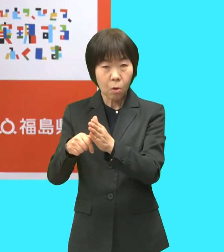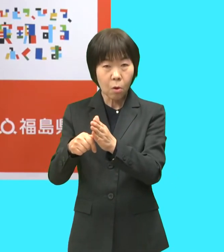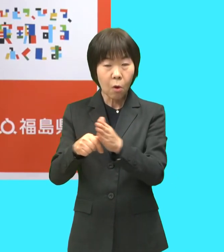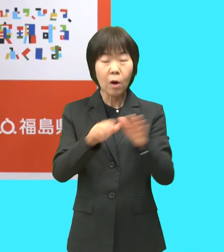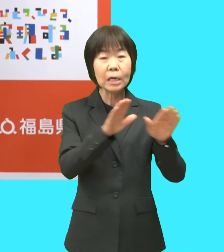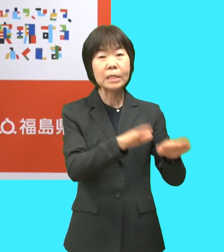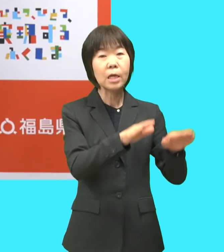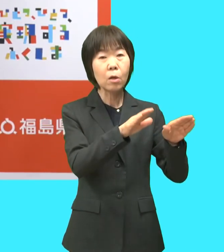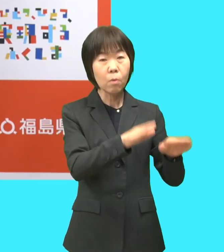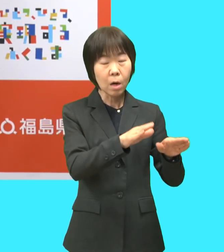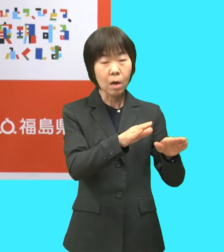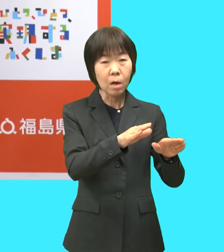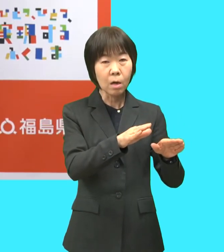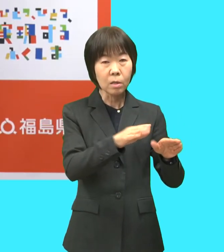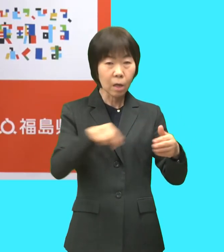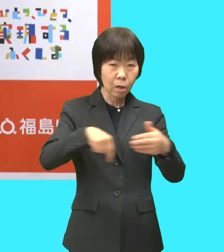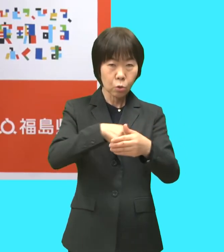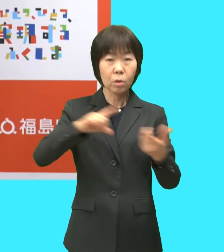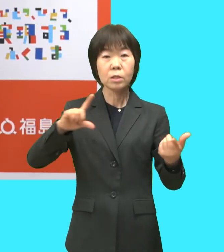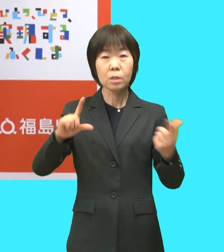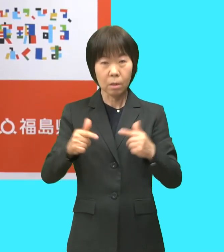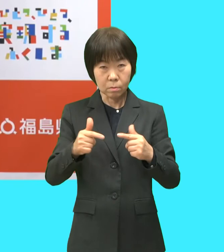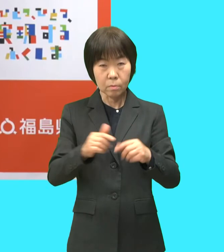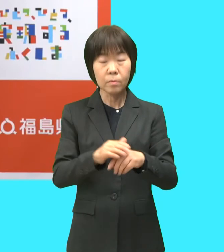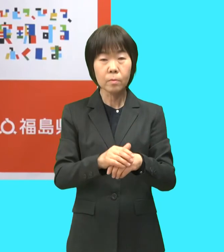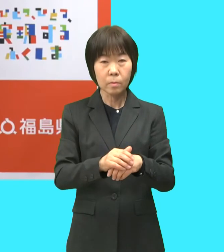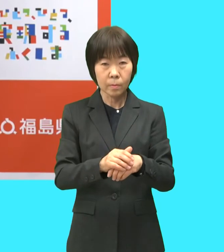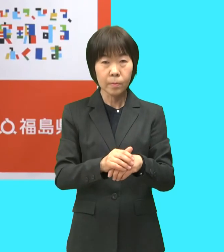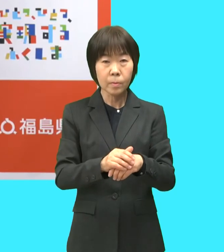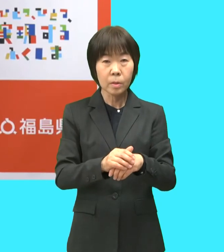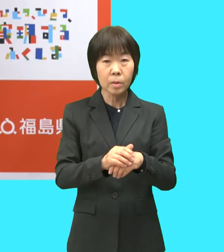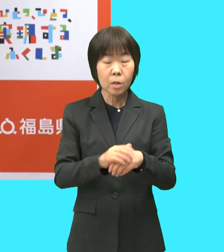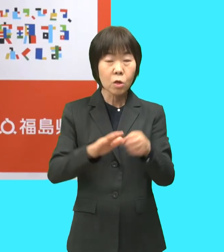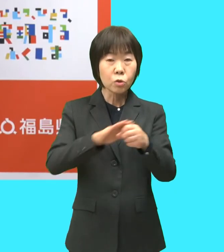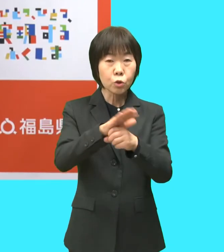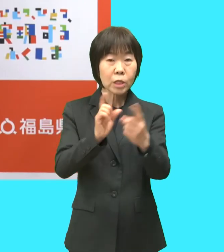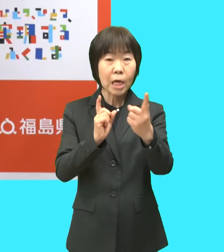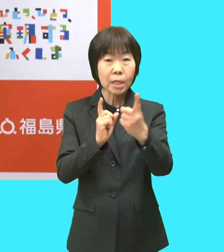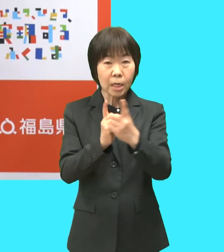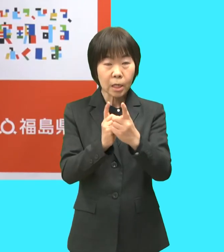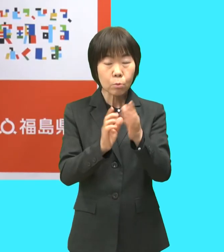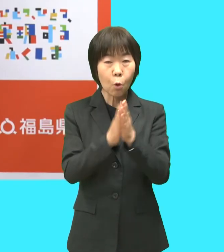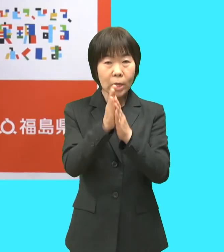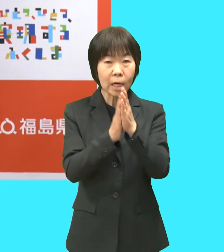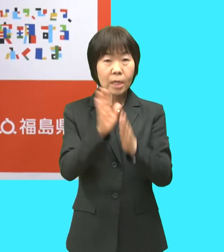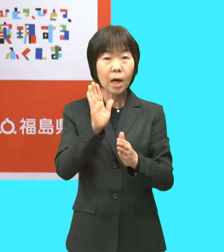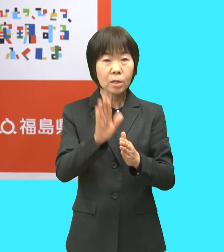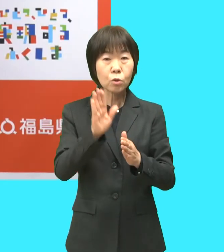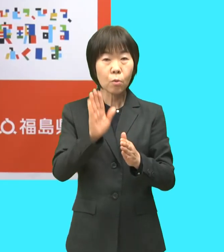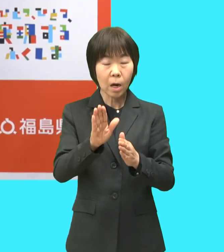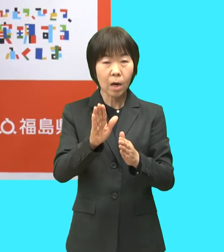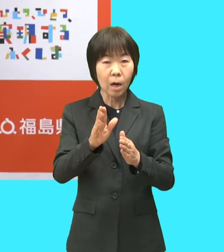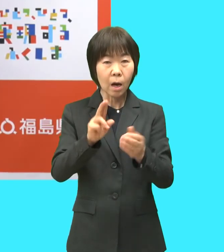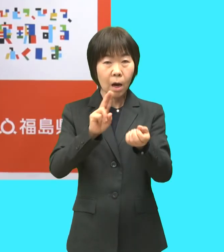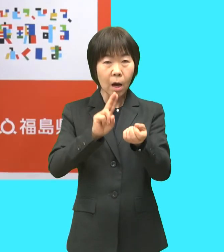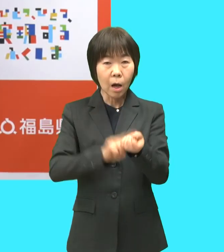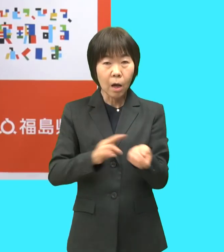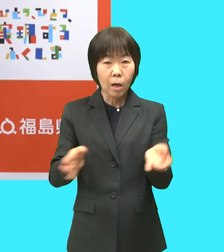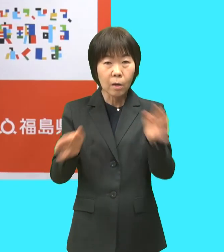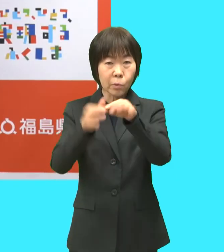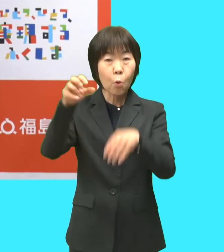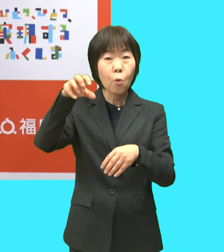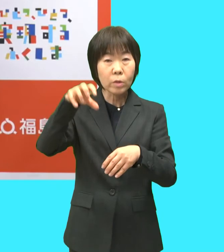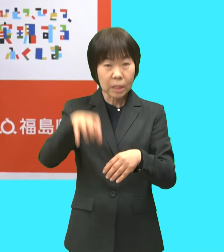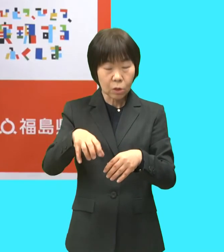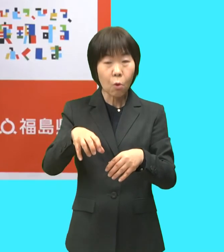ではそういった取り扱いも異なっておりまして、今重点対策も特にお願いしているのは病院、医療機関であ